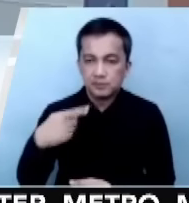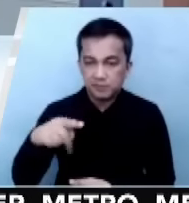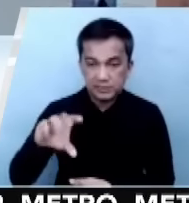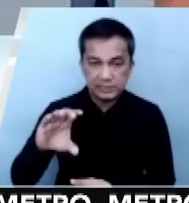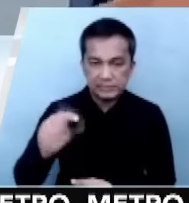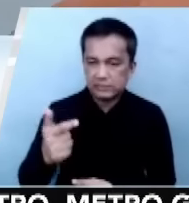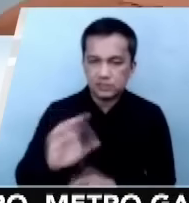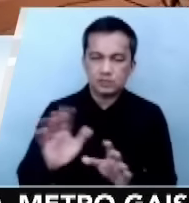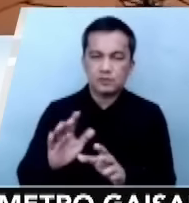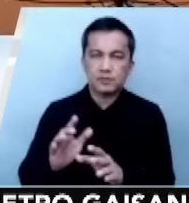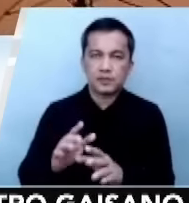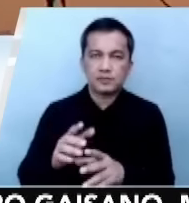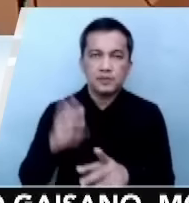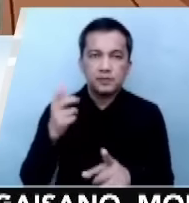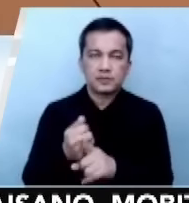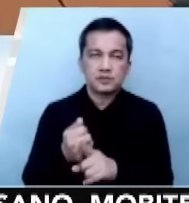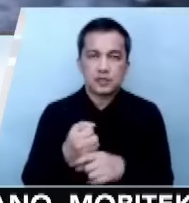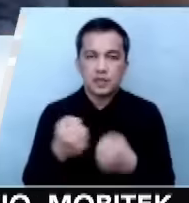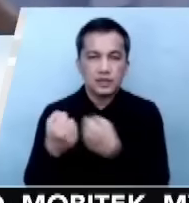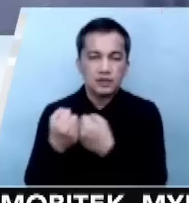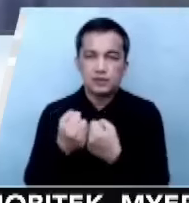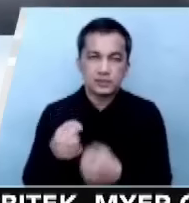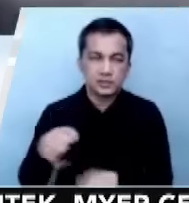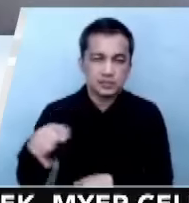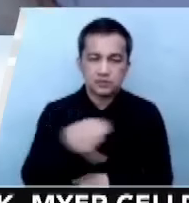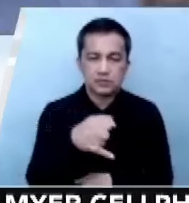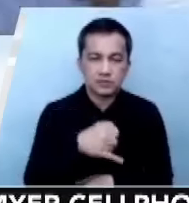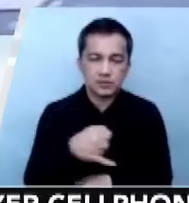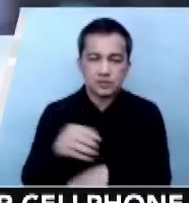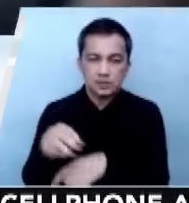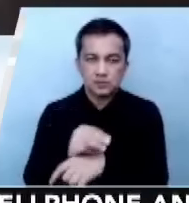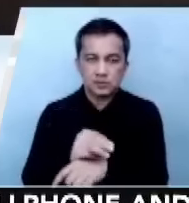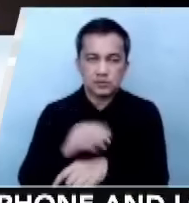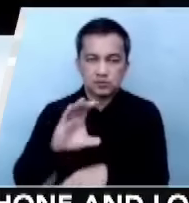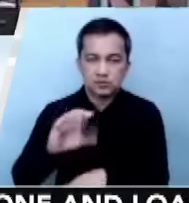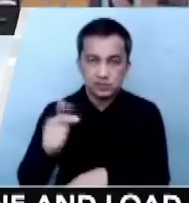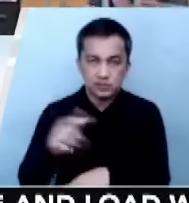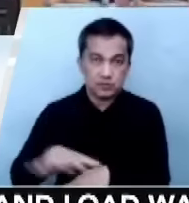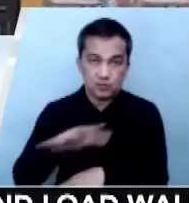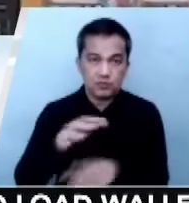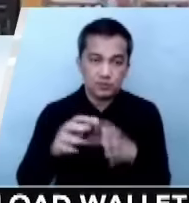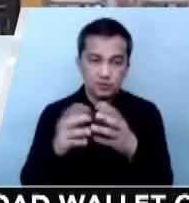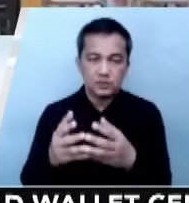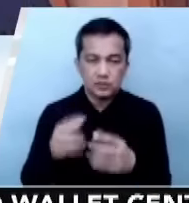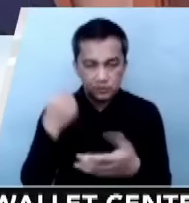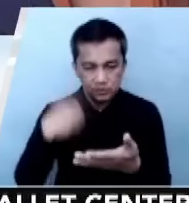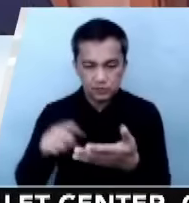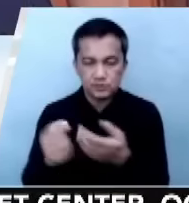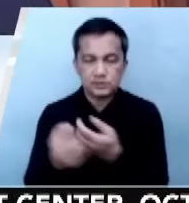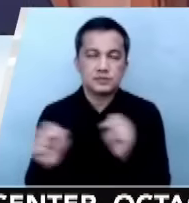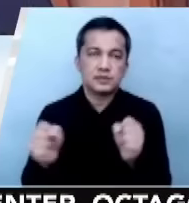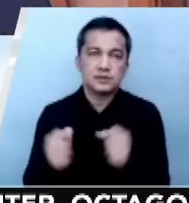agawan sa teritoryo sa misyon ng mga Coast Guard sa buong mundo na tiyakin ang kaligtasan ng mga mangingisda at manlalayag.